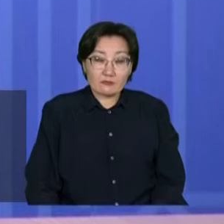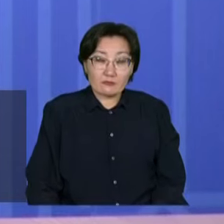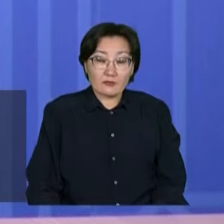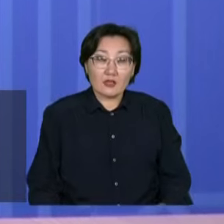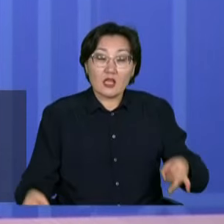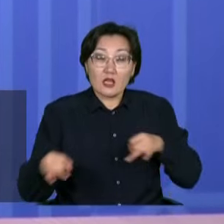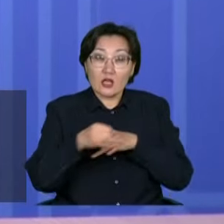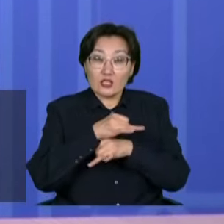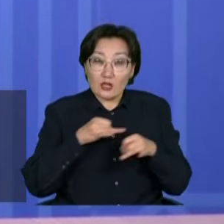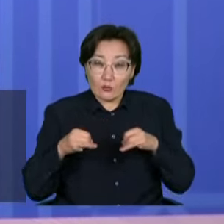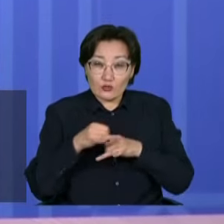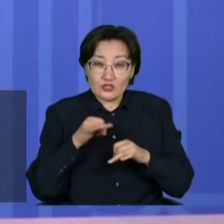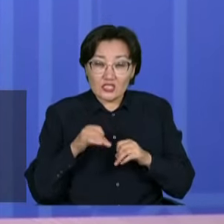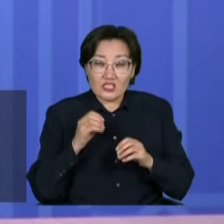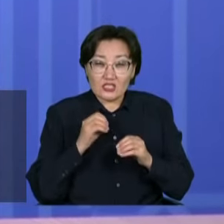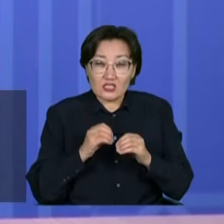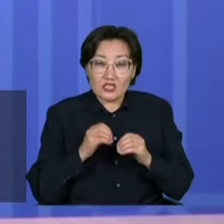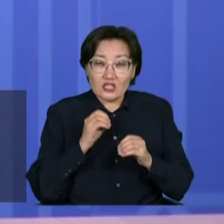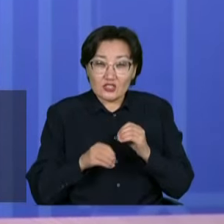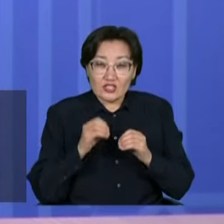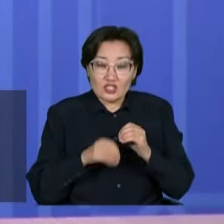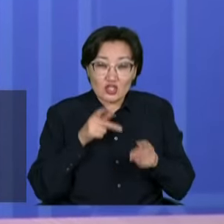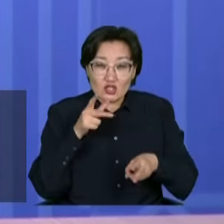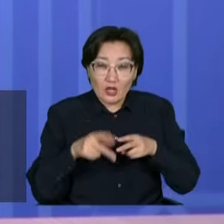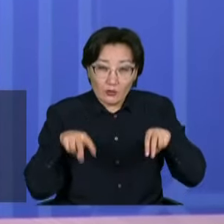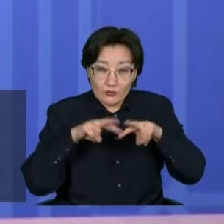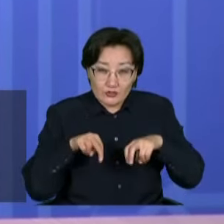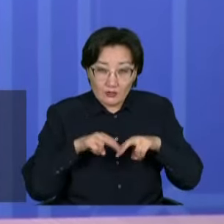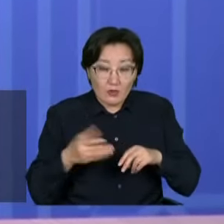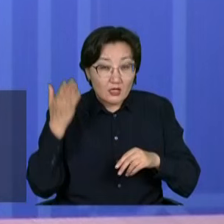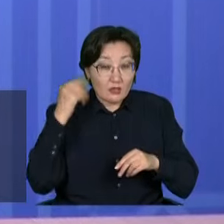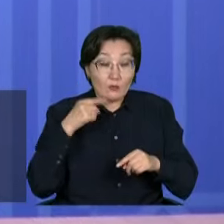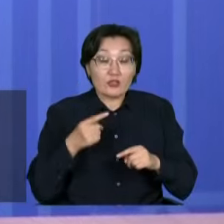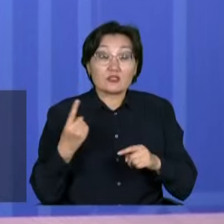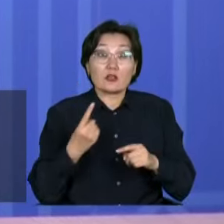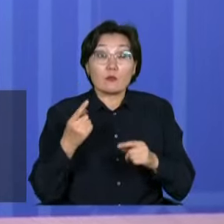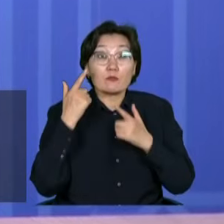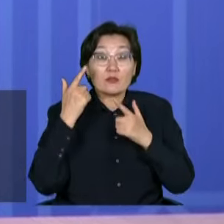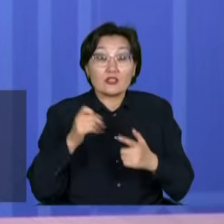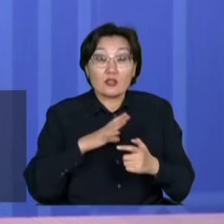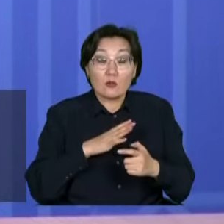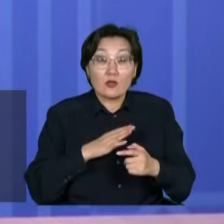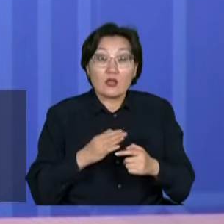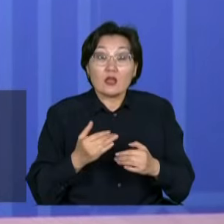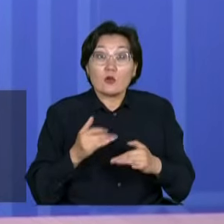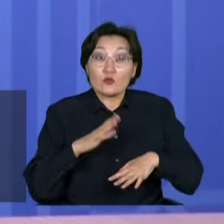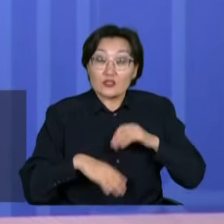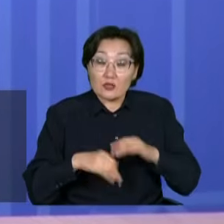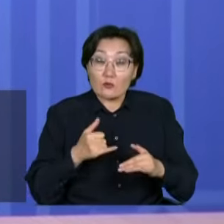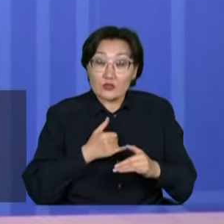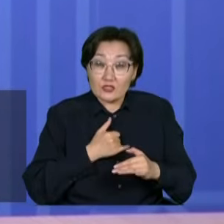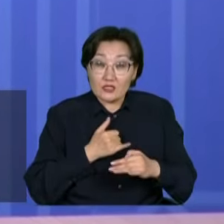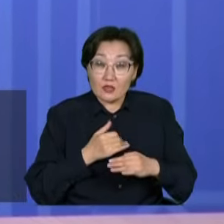Отработали из них 10 жалоб. Как я ранее в докладе говорил, первый раз предупреждение. Но на практике у нас после того,